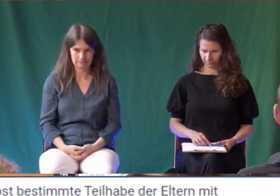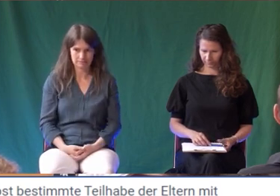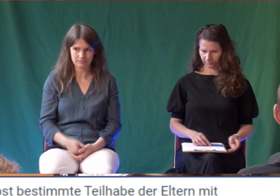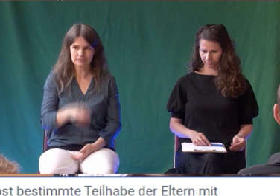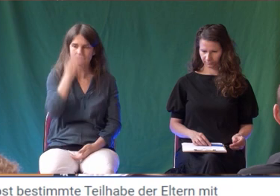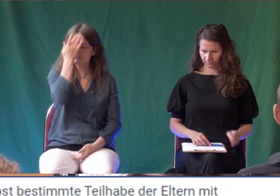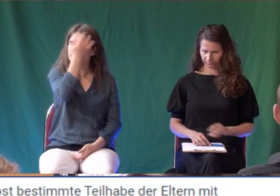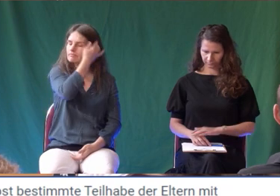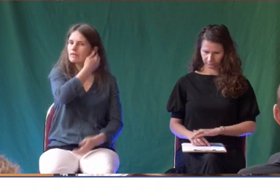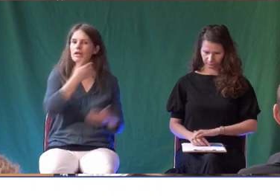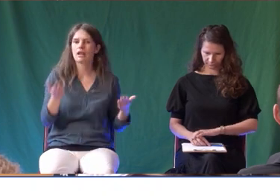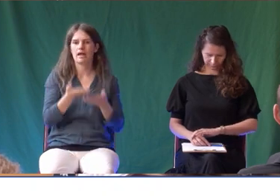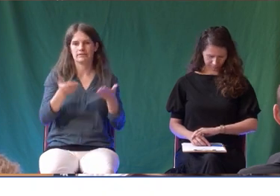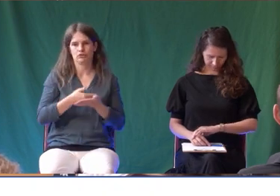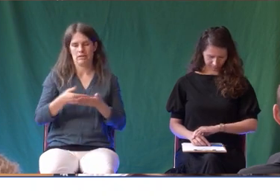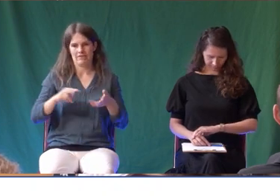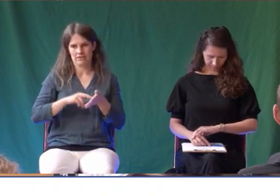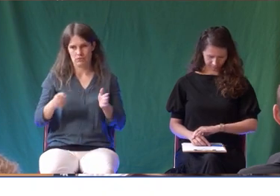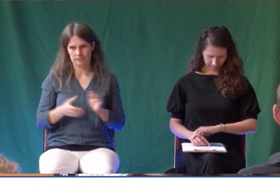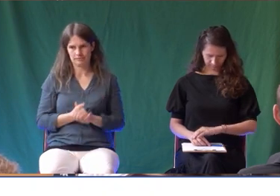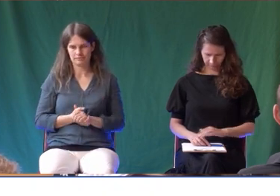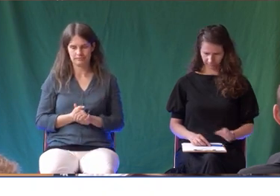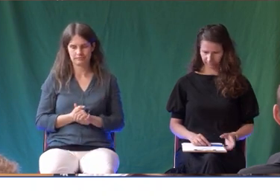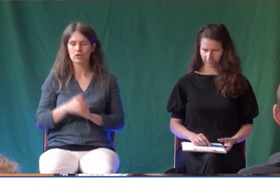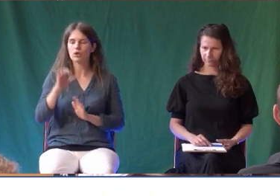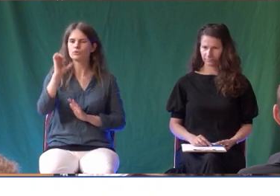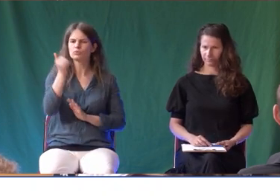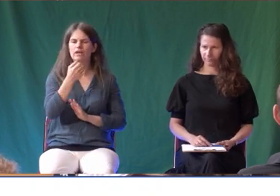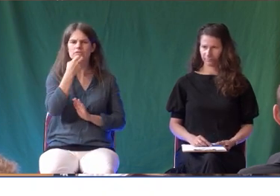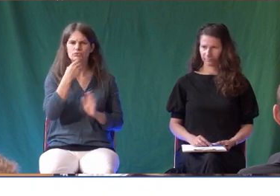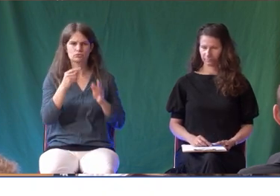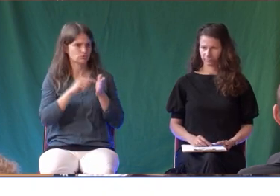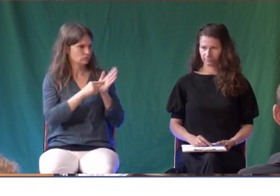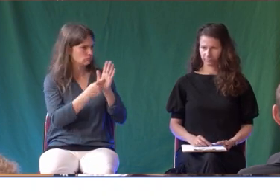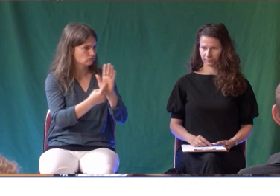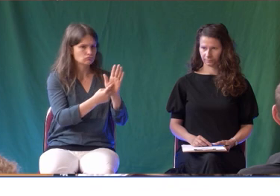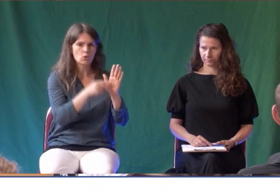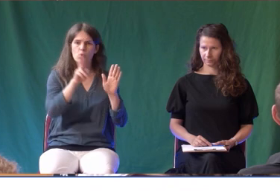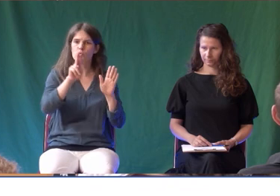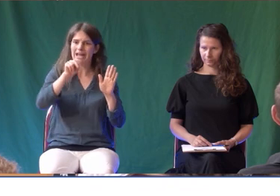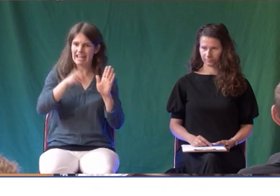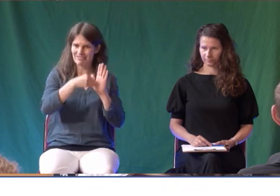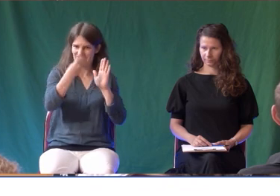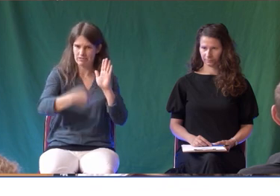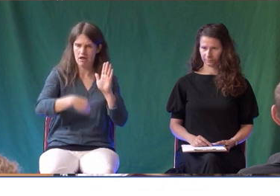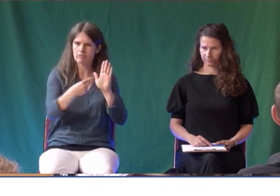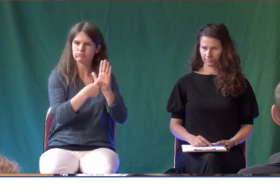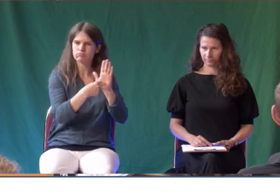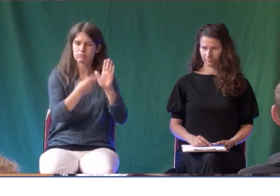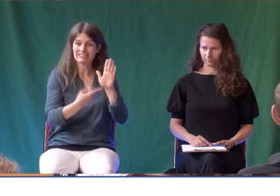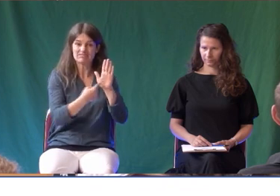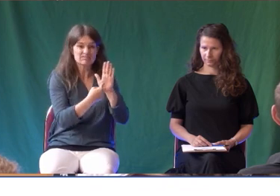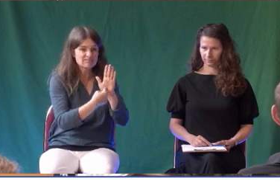zuerst möchte ich sagen was steht im un-vertrag das ist ein wichtiger Vertrag über die Rechte von